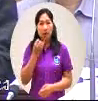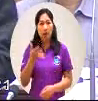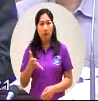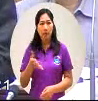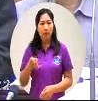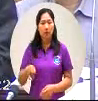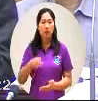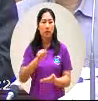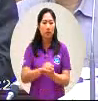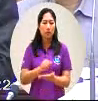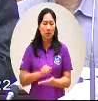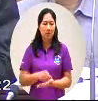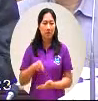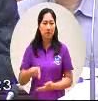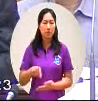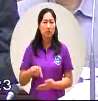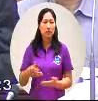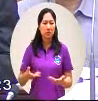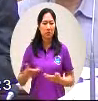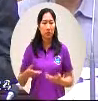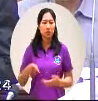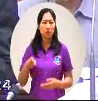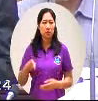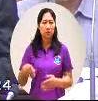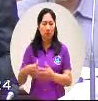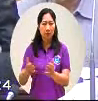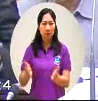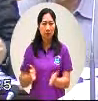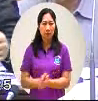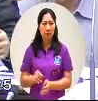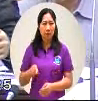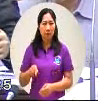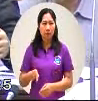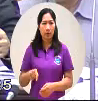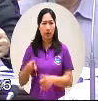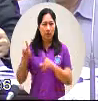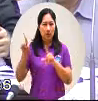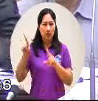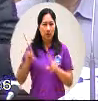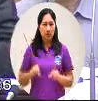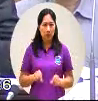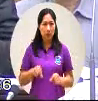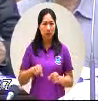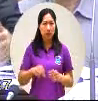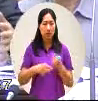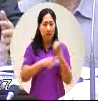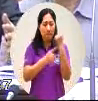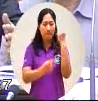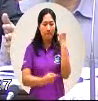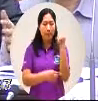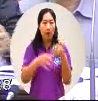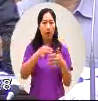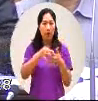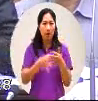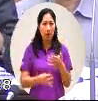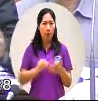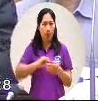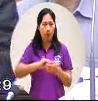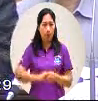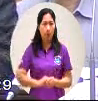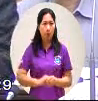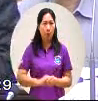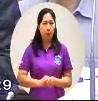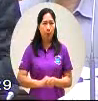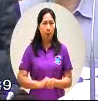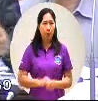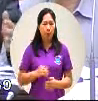登记案件的部分那一个登记案件的部分它按照法令上规定，它是有很多的登